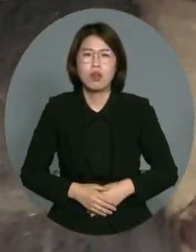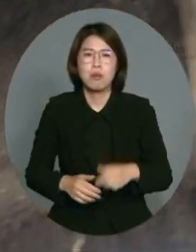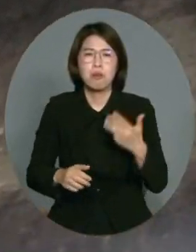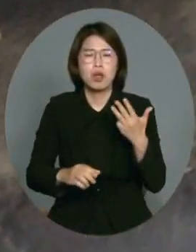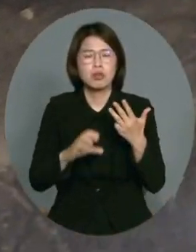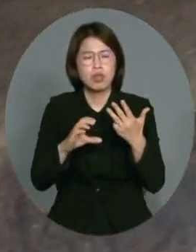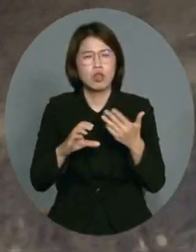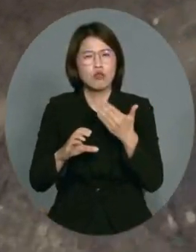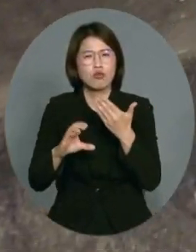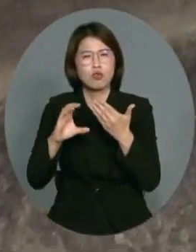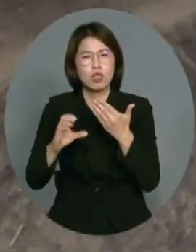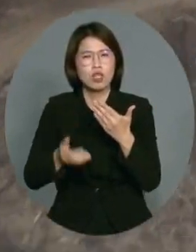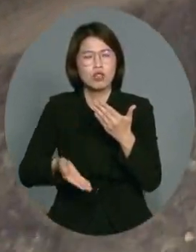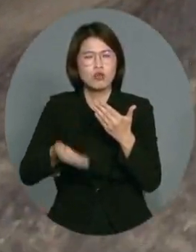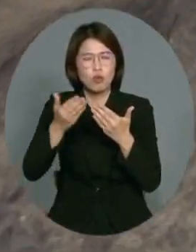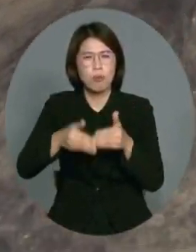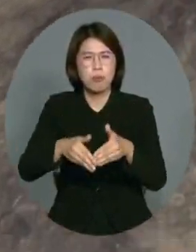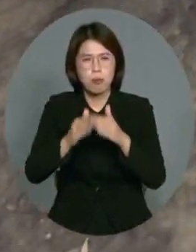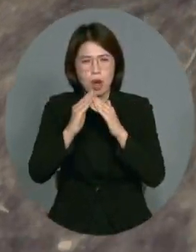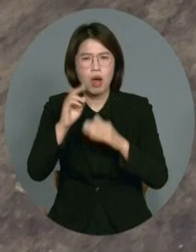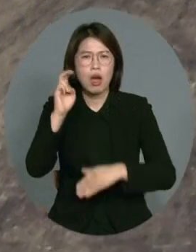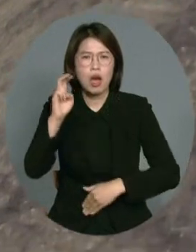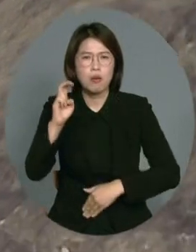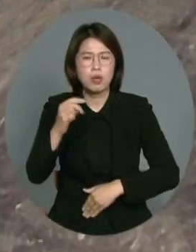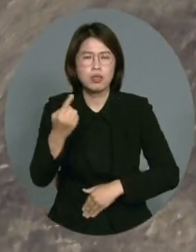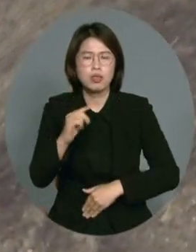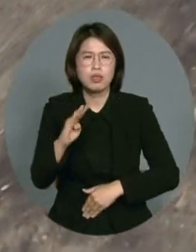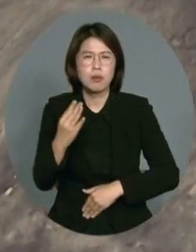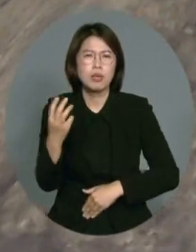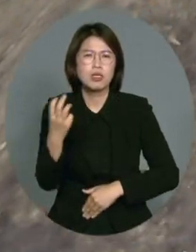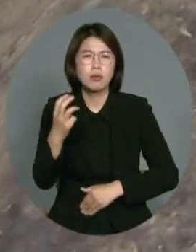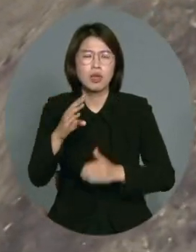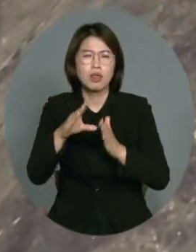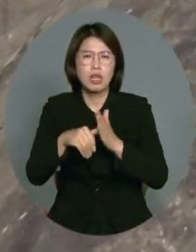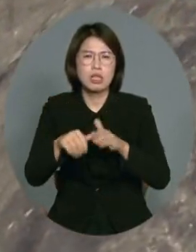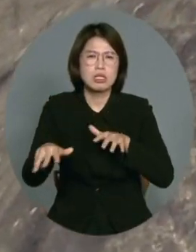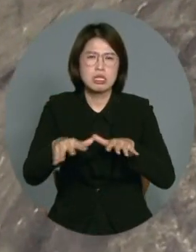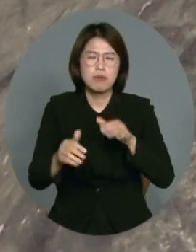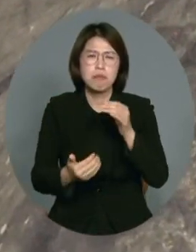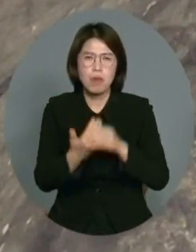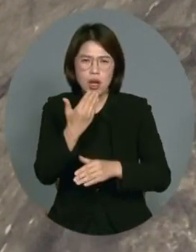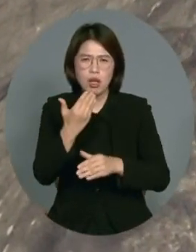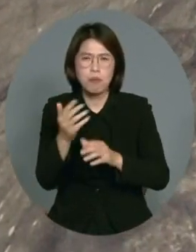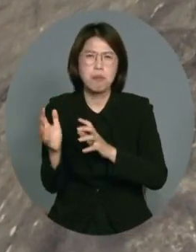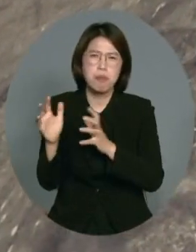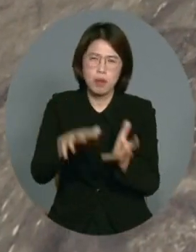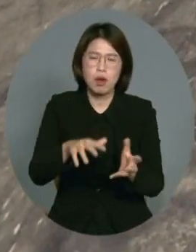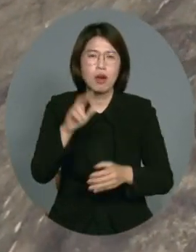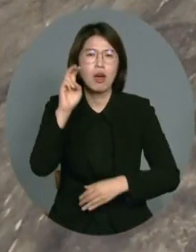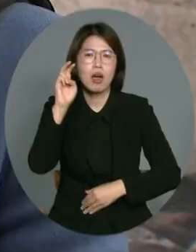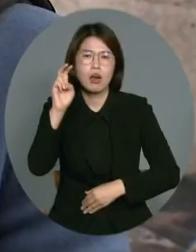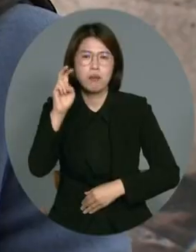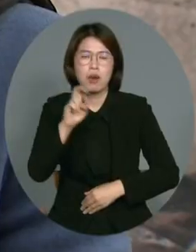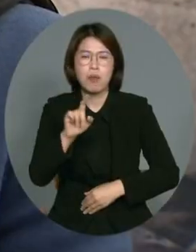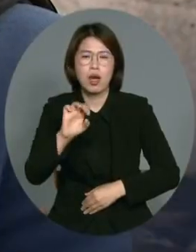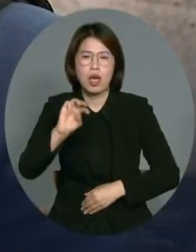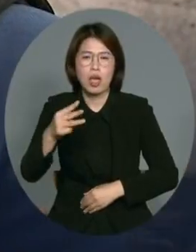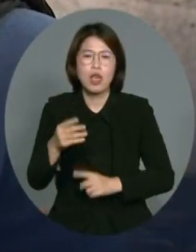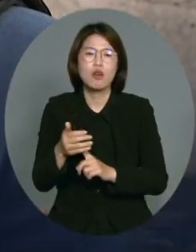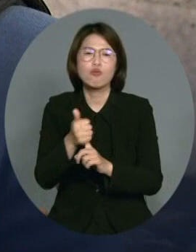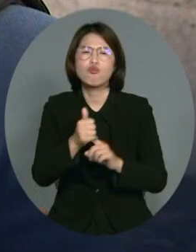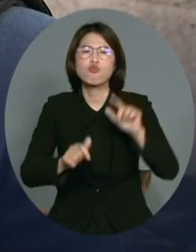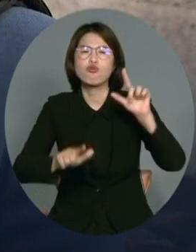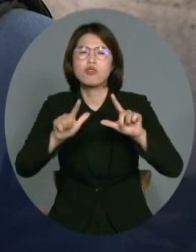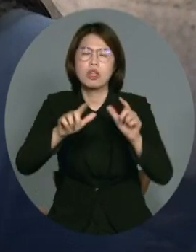9세기 초에 세워진 것으로 보이고 1430년 지진이 발생해 넘어진 것으로 추정됩니다. 마애불을 세우기에 가장